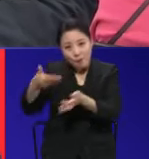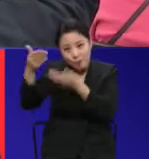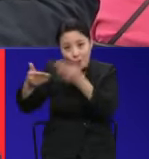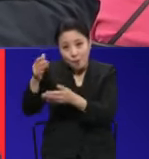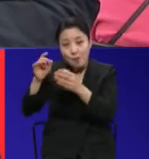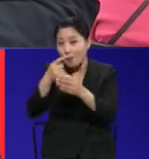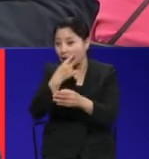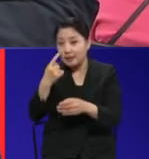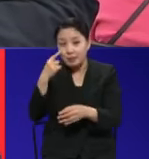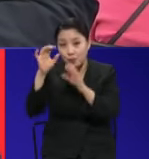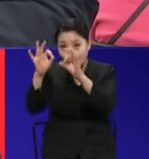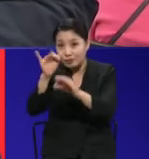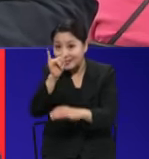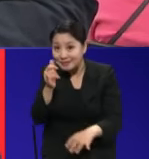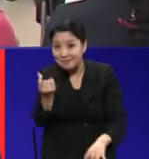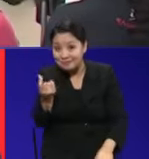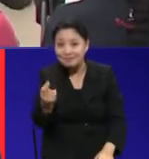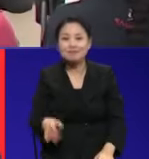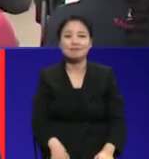있습니까?